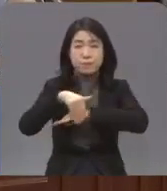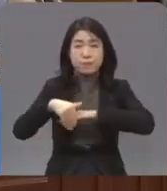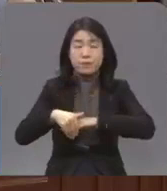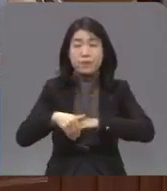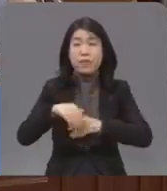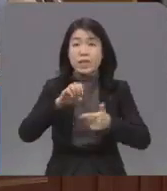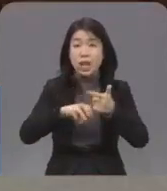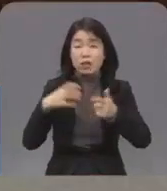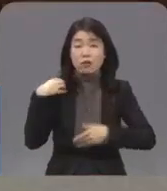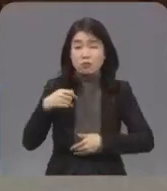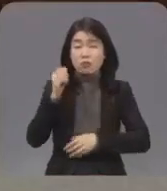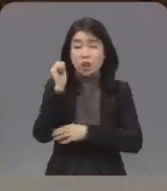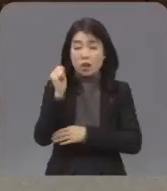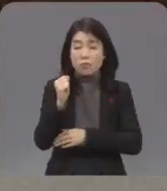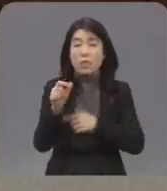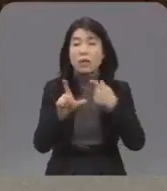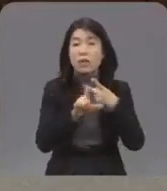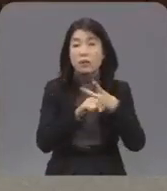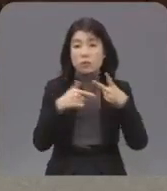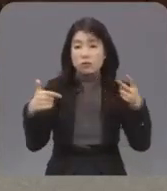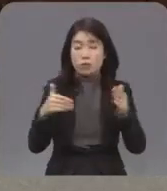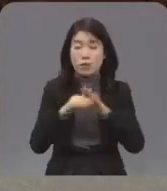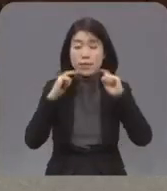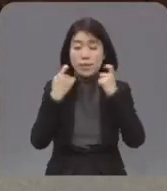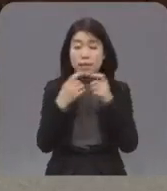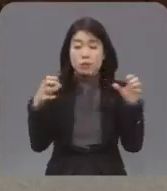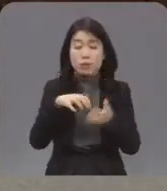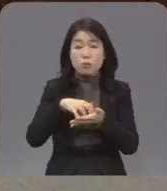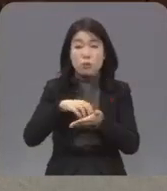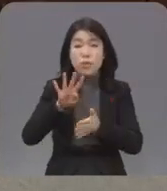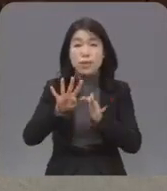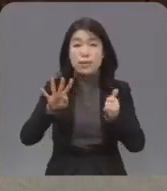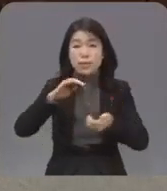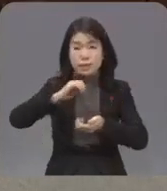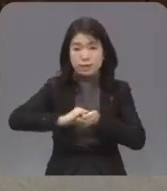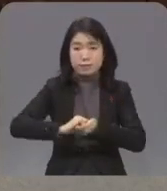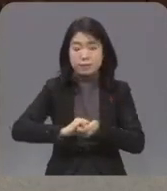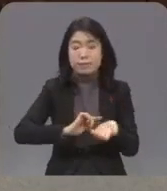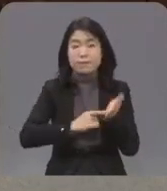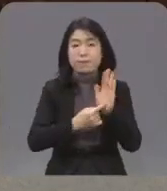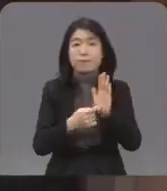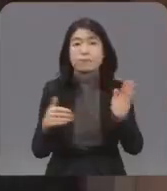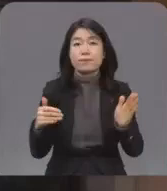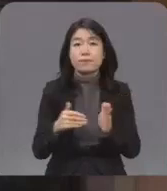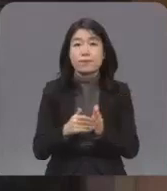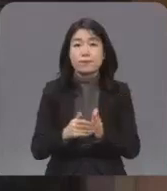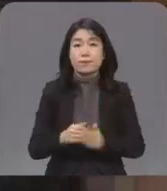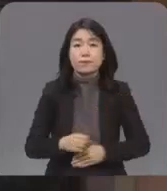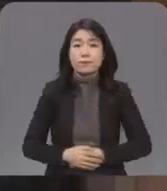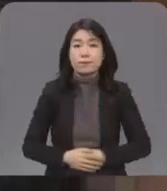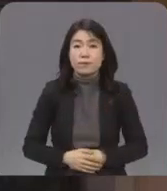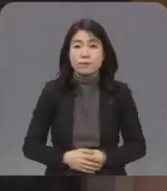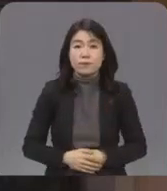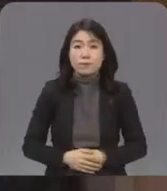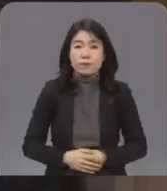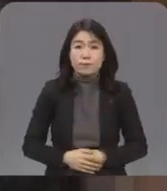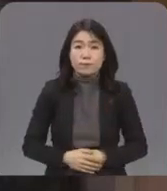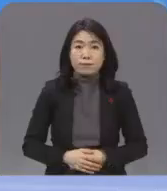무안에서도 다음 달 6일까지 사적 모임 인원을 4명으로 제한한다고 밝혔습니다.